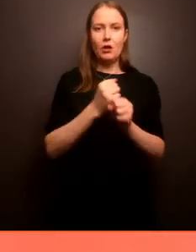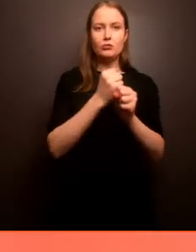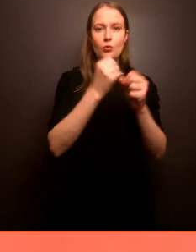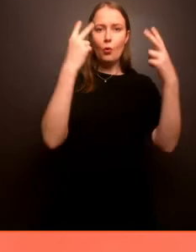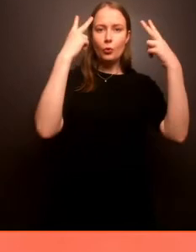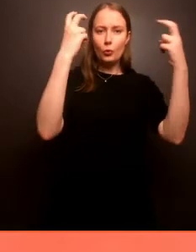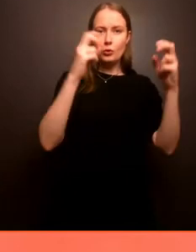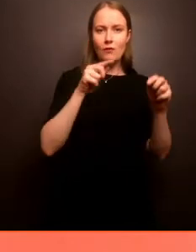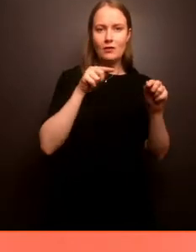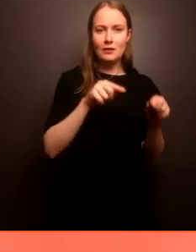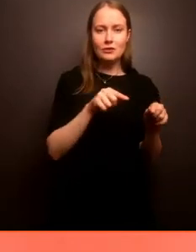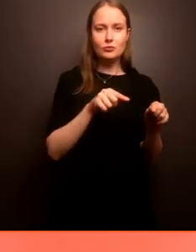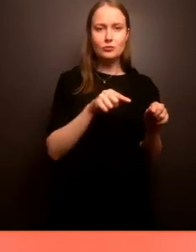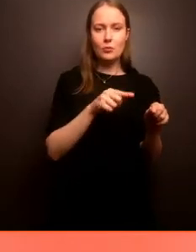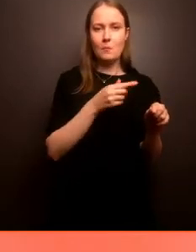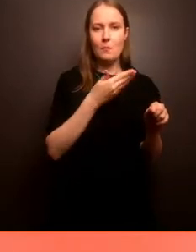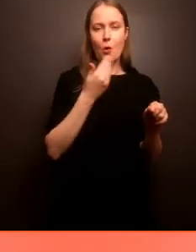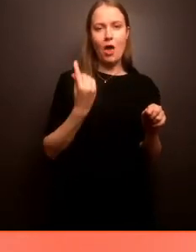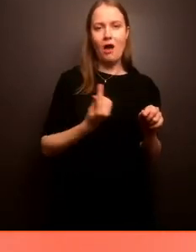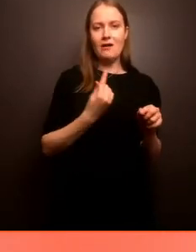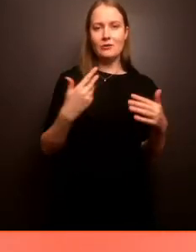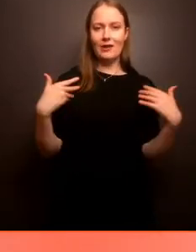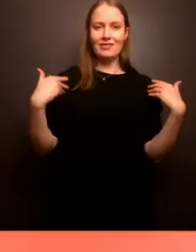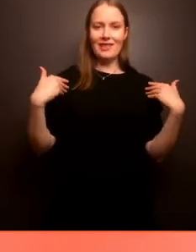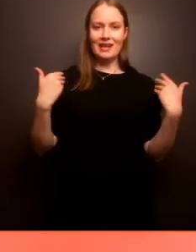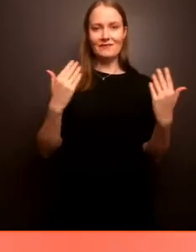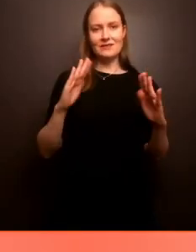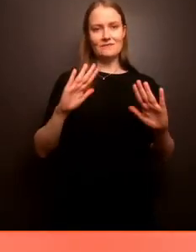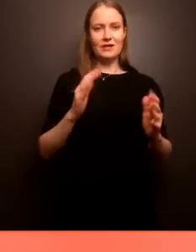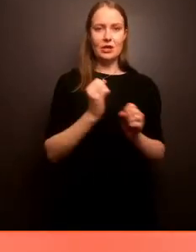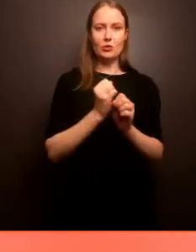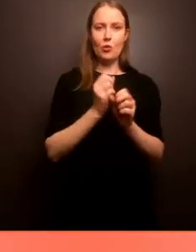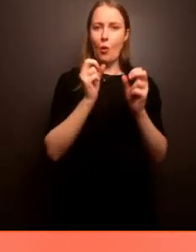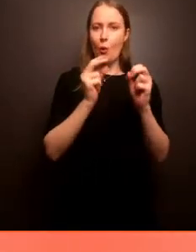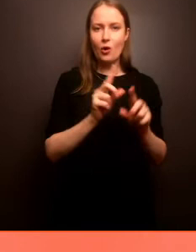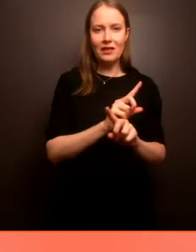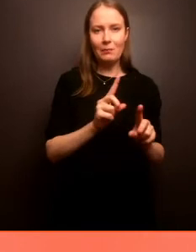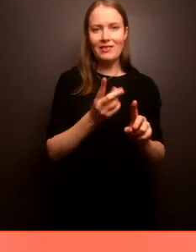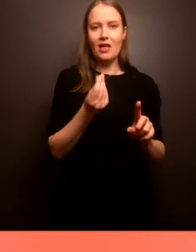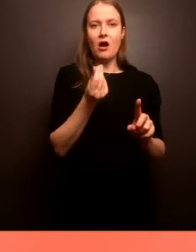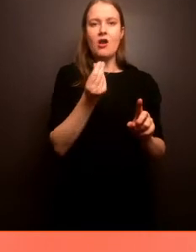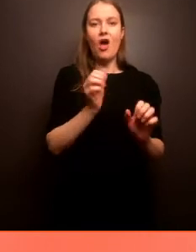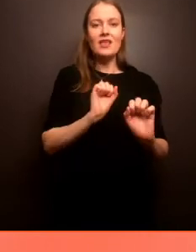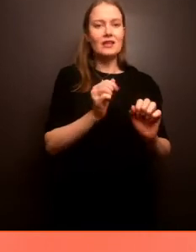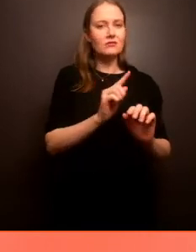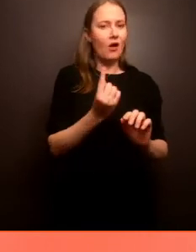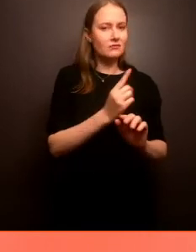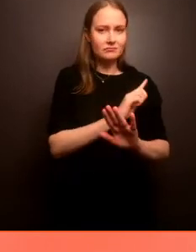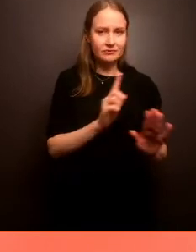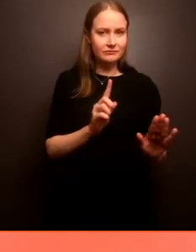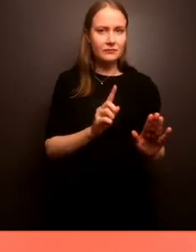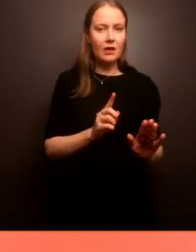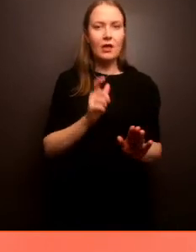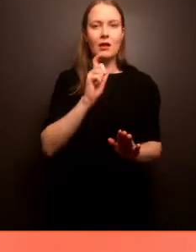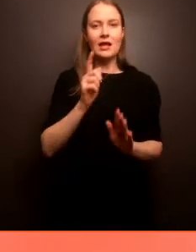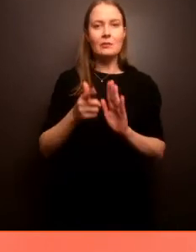räägi ainult tervise või tööohutuse ja ka mitte ainult rahalisest kindlustatusest, vaid räägime